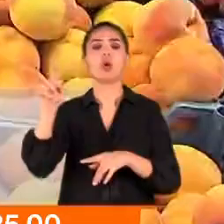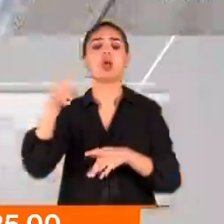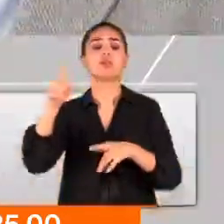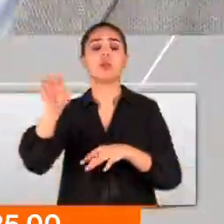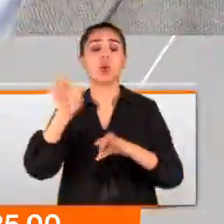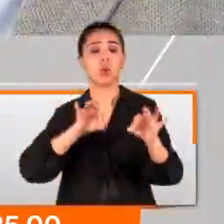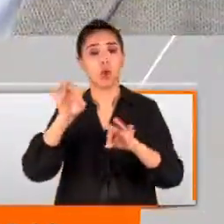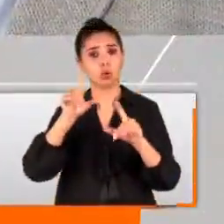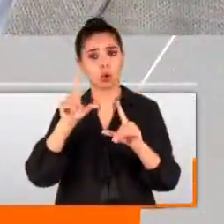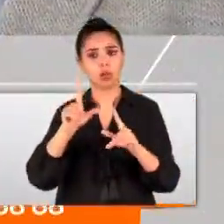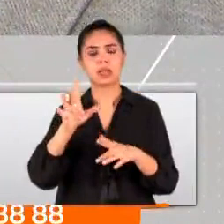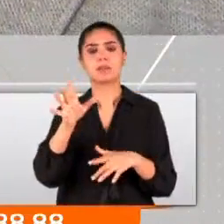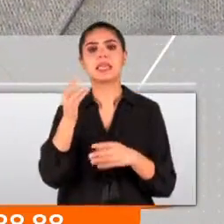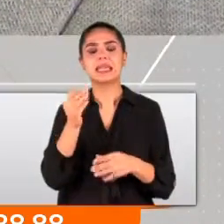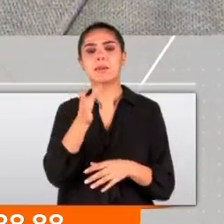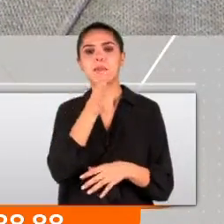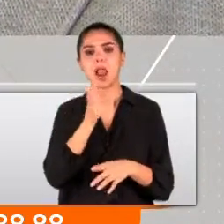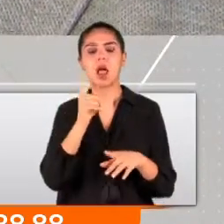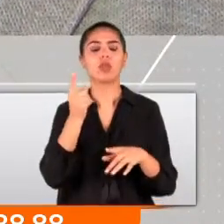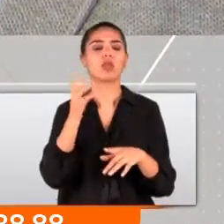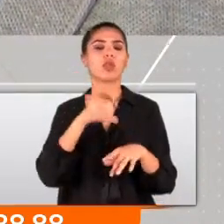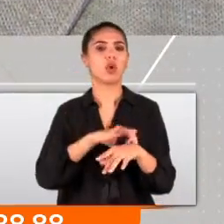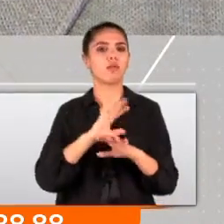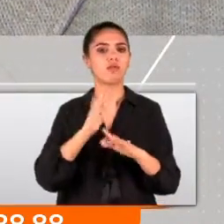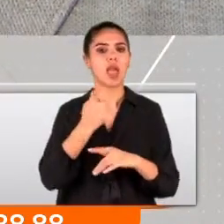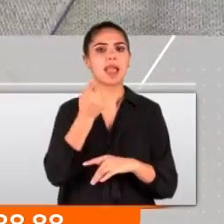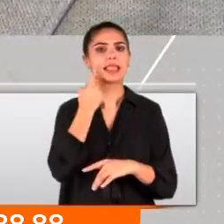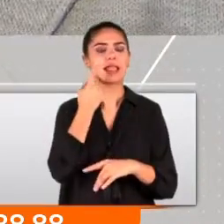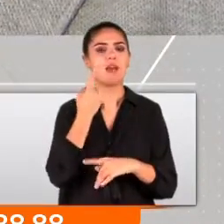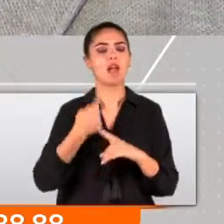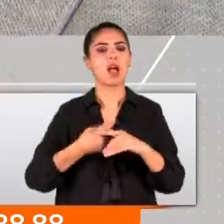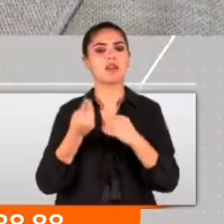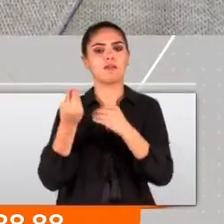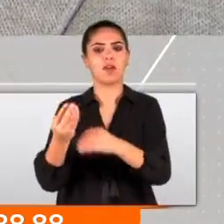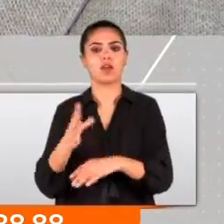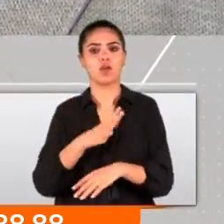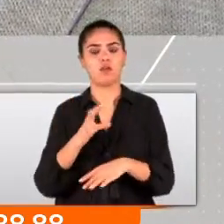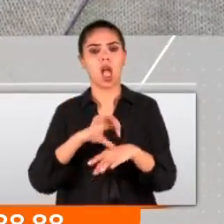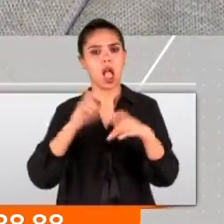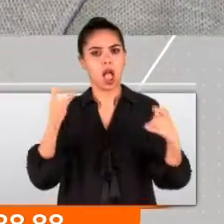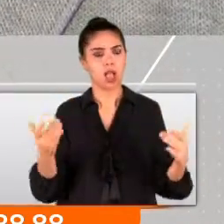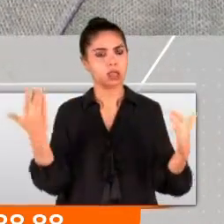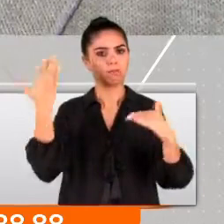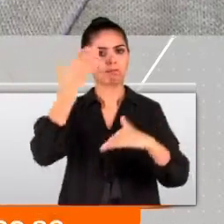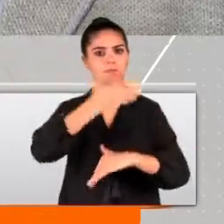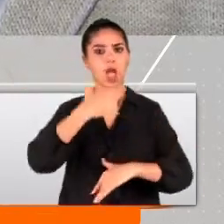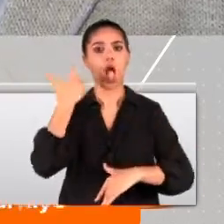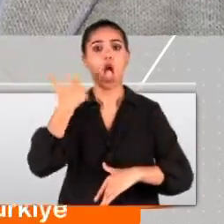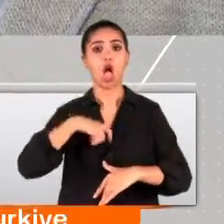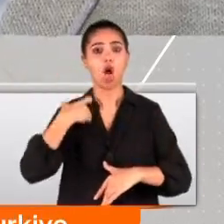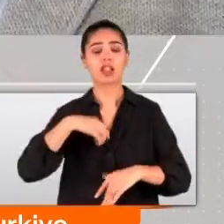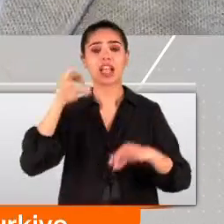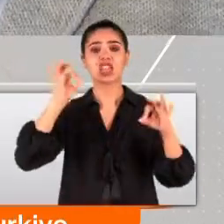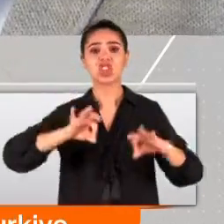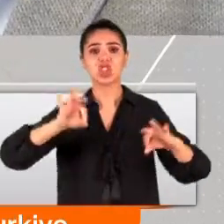gerekiyor. Sizi iyi bilen bir doktora veya devletimiz bu konuda müthiş imkanlar sundu. Hastaneye gidip özellikle şu